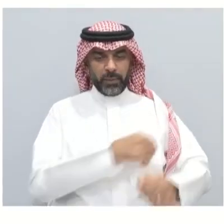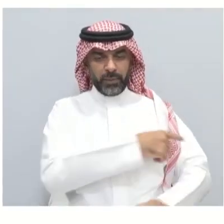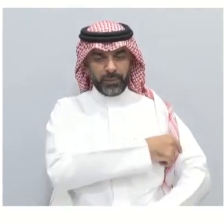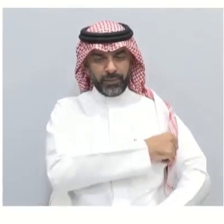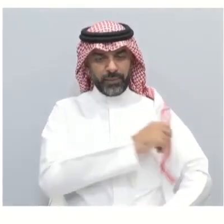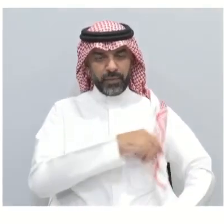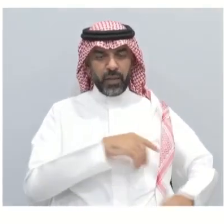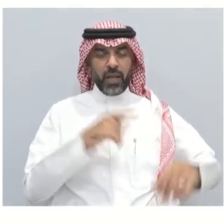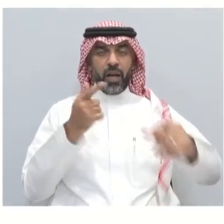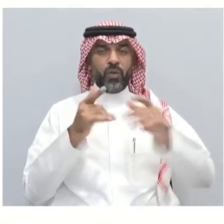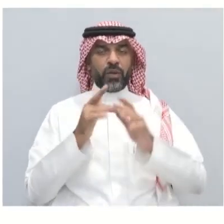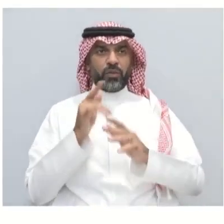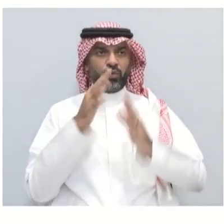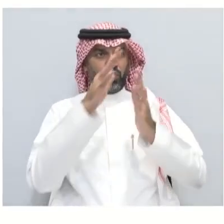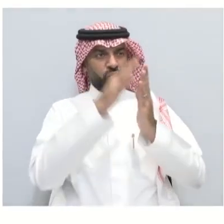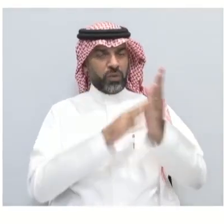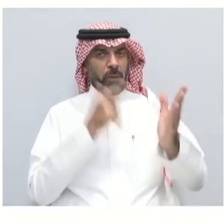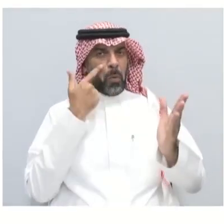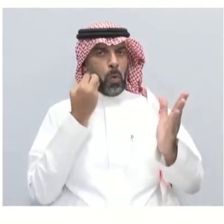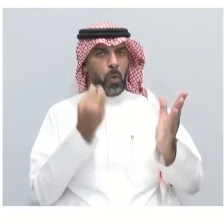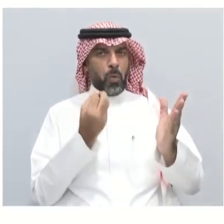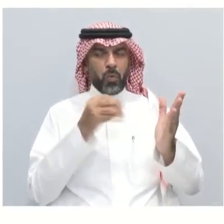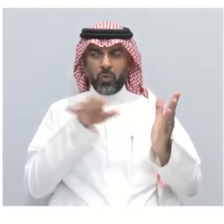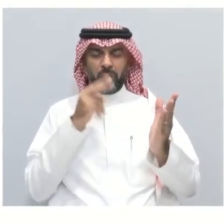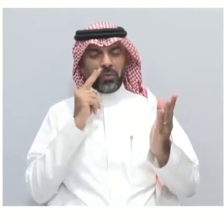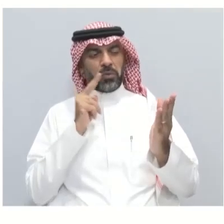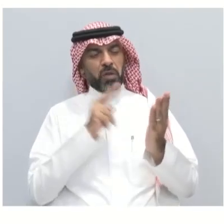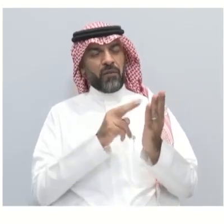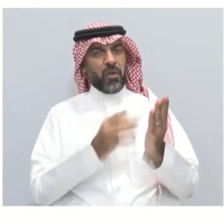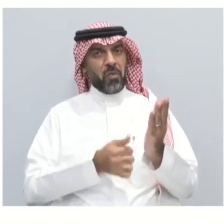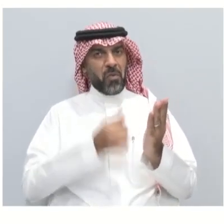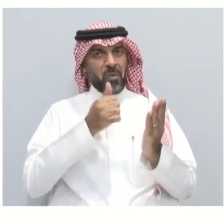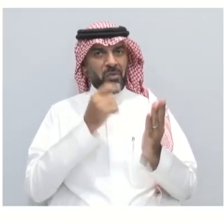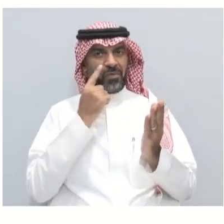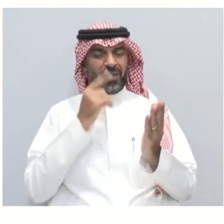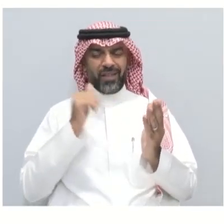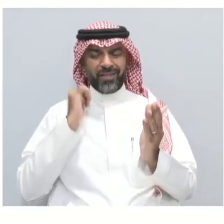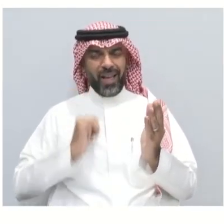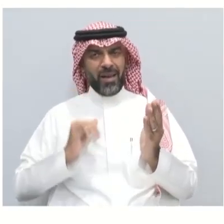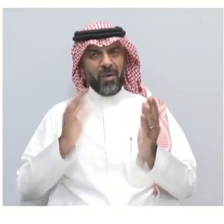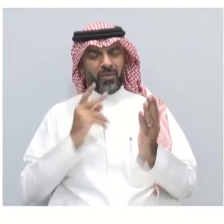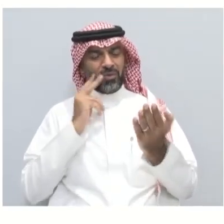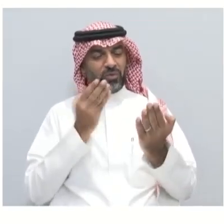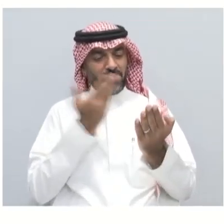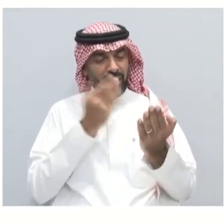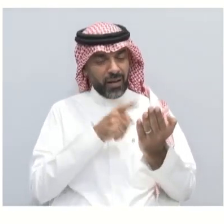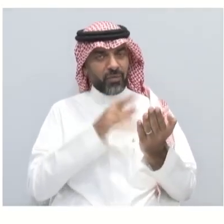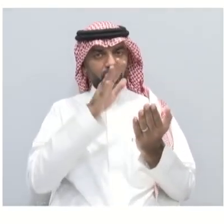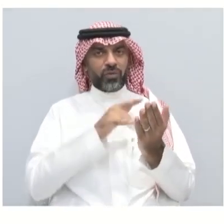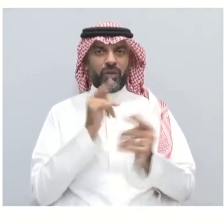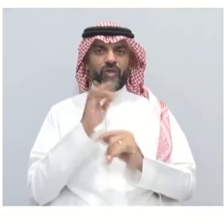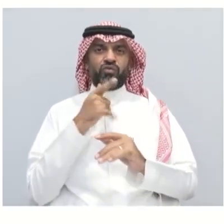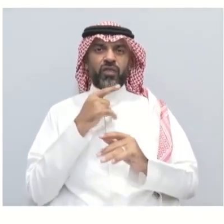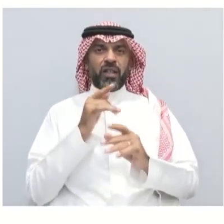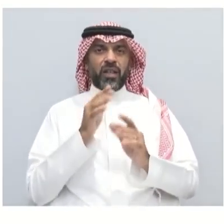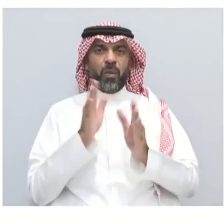افضل واكثر جاذبيه واكثر انتباه حتى ينتبه اكثر القارئ للنص فنقوم باستخدام الالين مننت